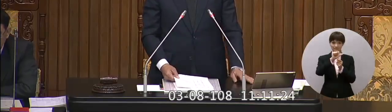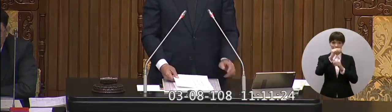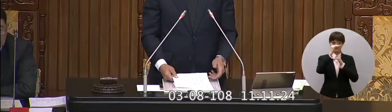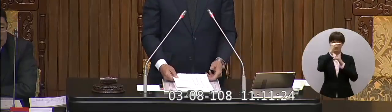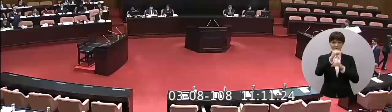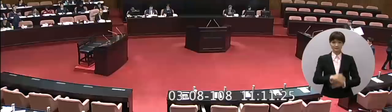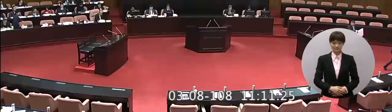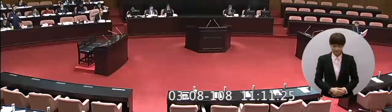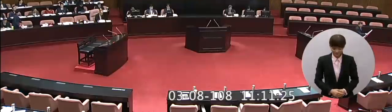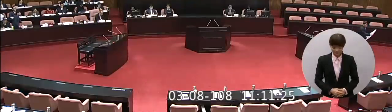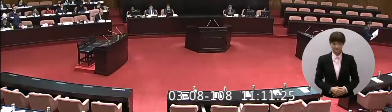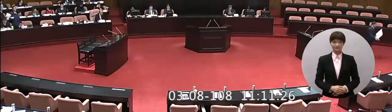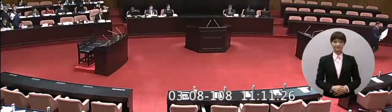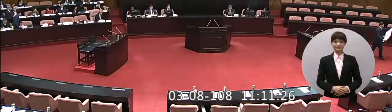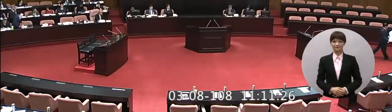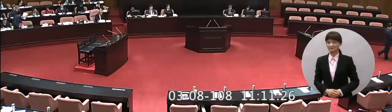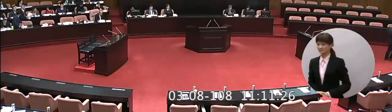下一位，我们请蒋委员万安质询，询答时间15分钟。